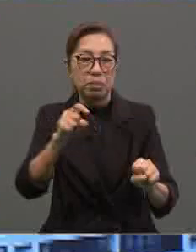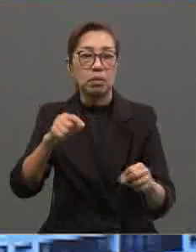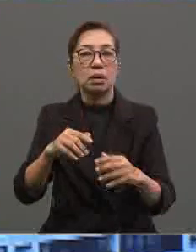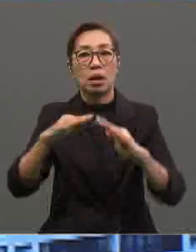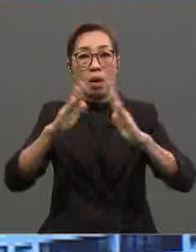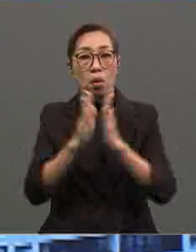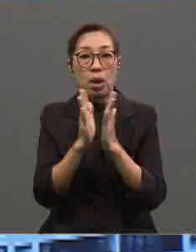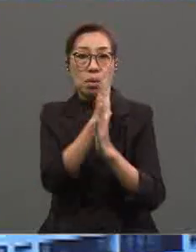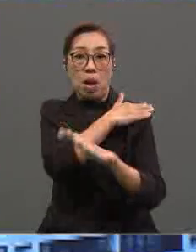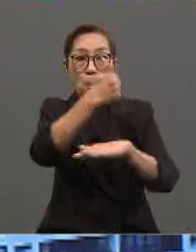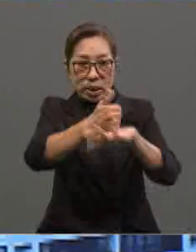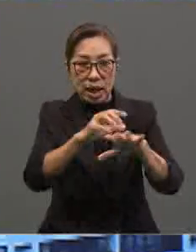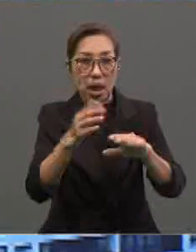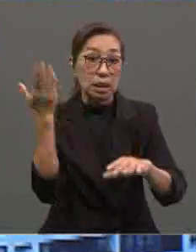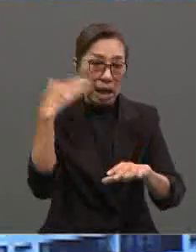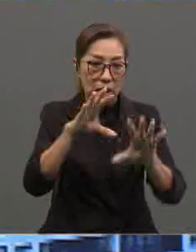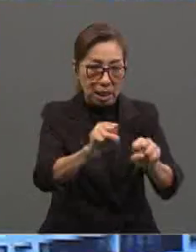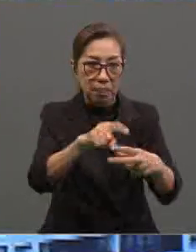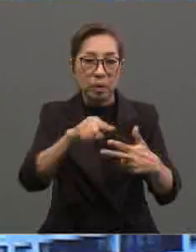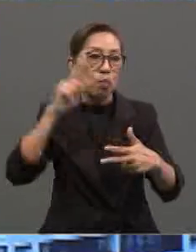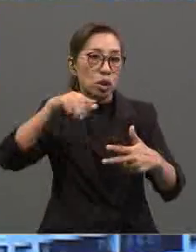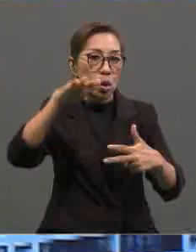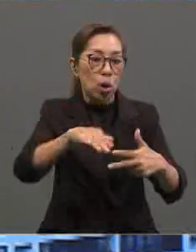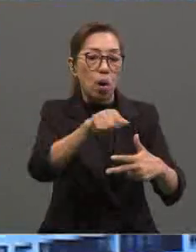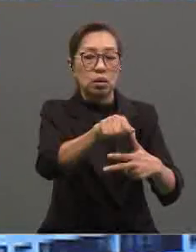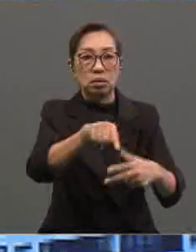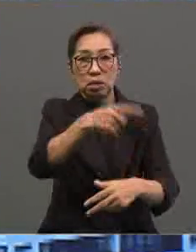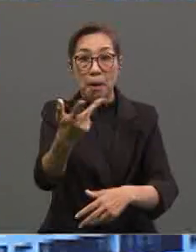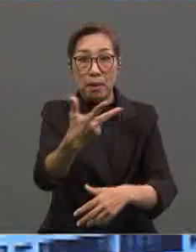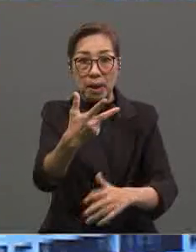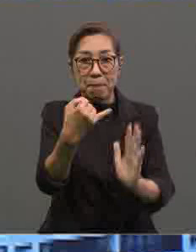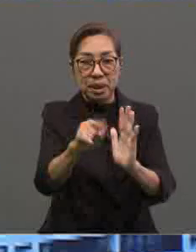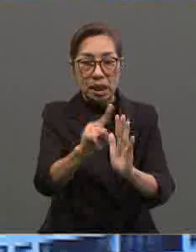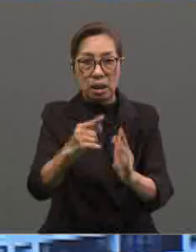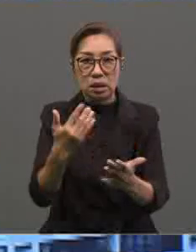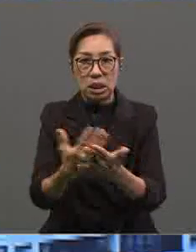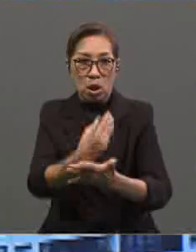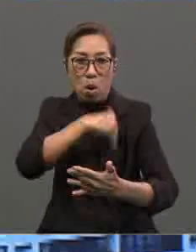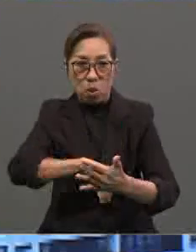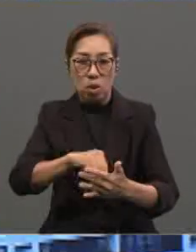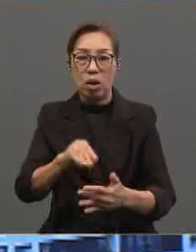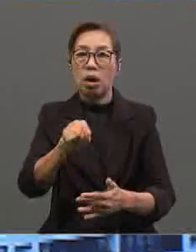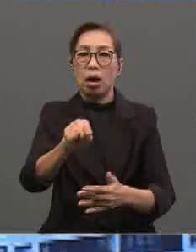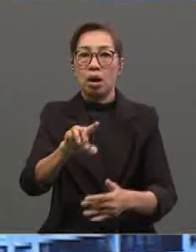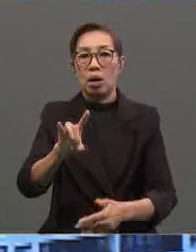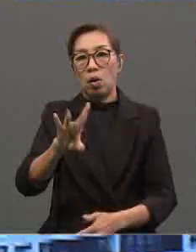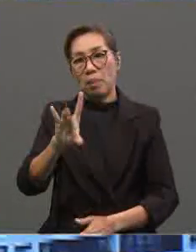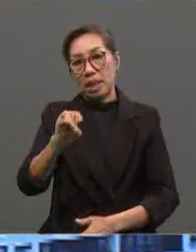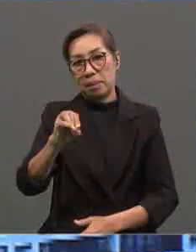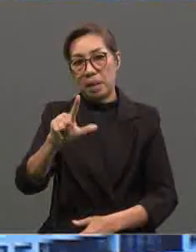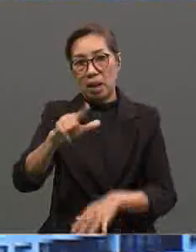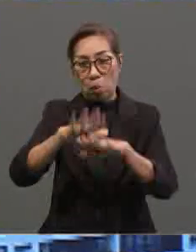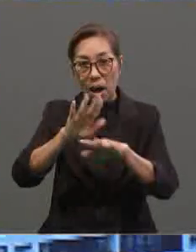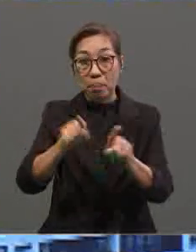ยักยอกเงินวัดกว่า 180ล้านบาทคือพบเป็นเงินสดเนี่ย 50กว่าล้านแล้วก็ในบัญชีอีก 100กว่าล้านรวมแล้วก็กว่า